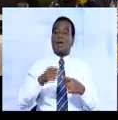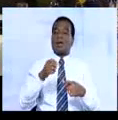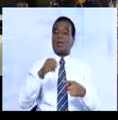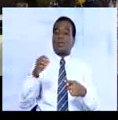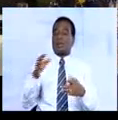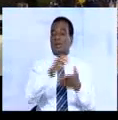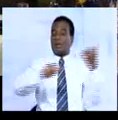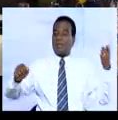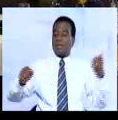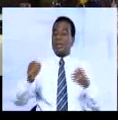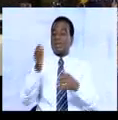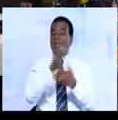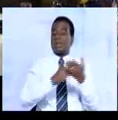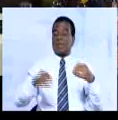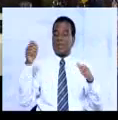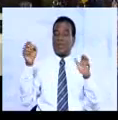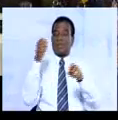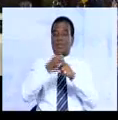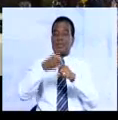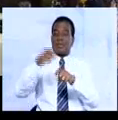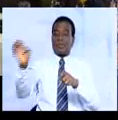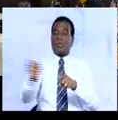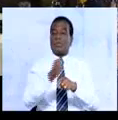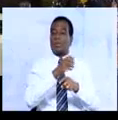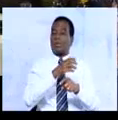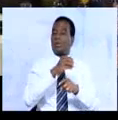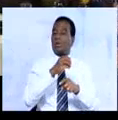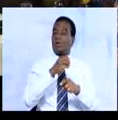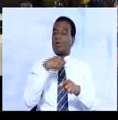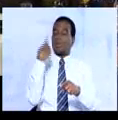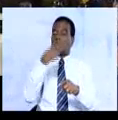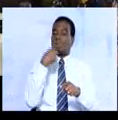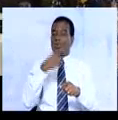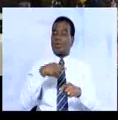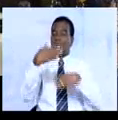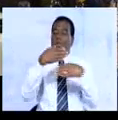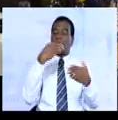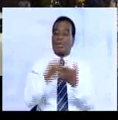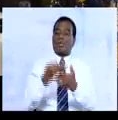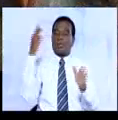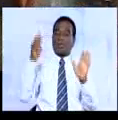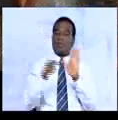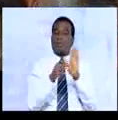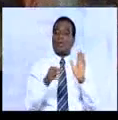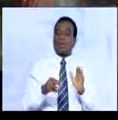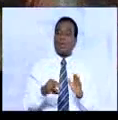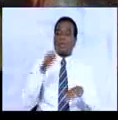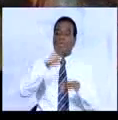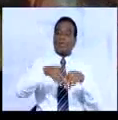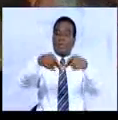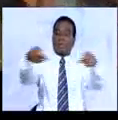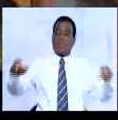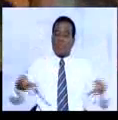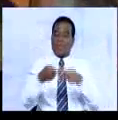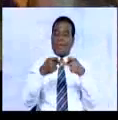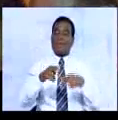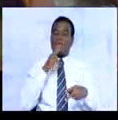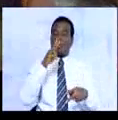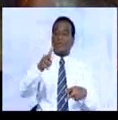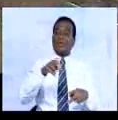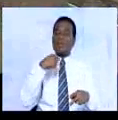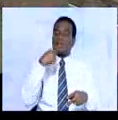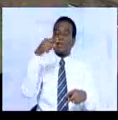certaines entraves à leur développement, dont notamment l'accès au financement. Sur le terrain, la réalité